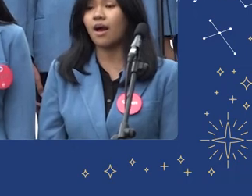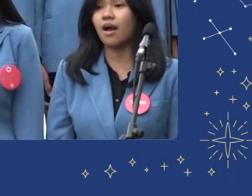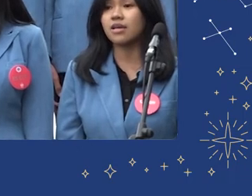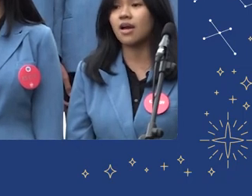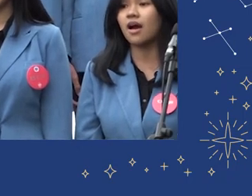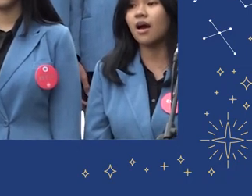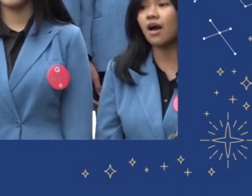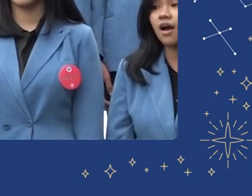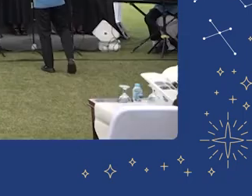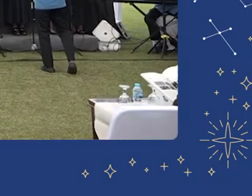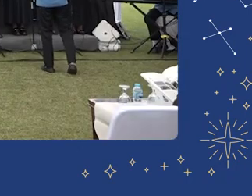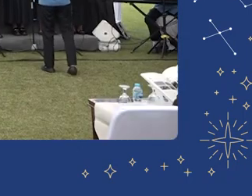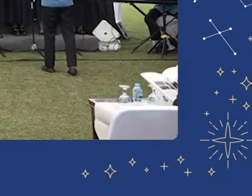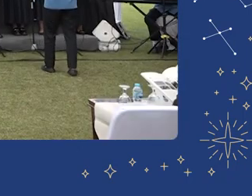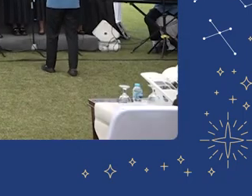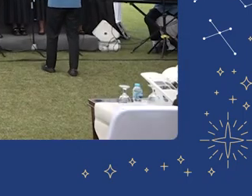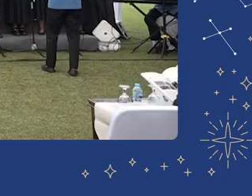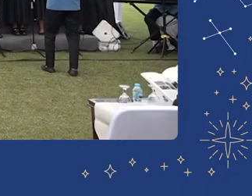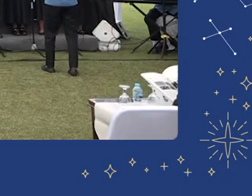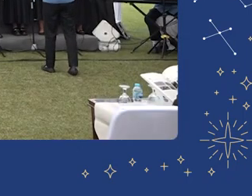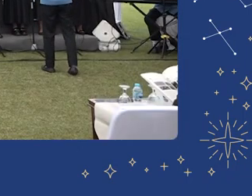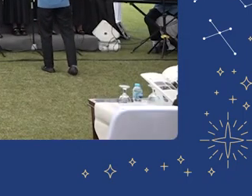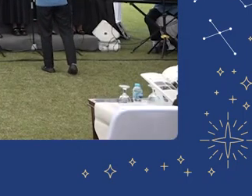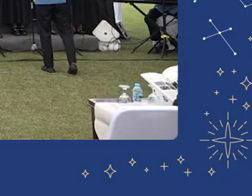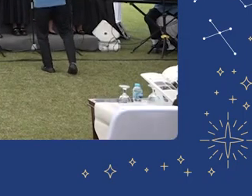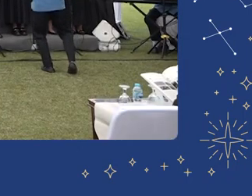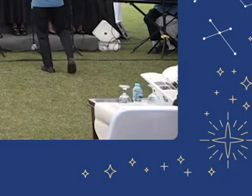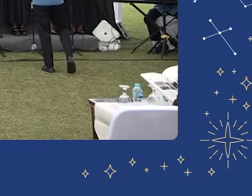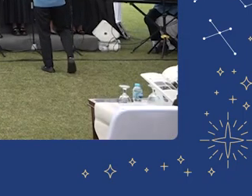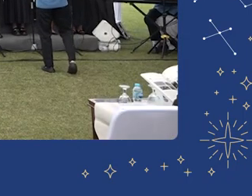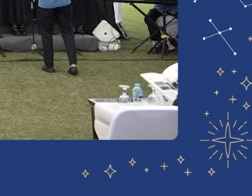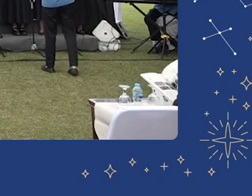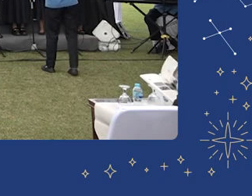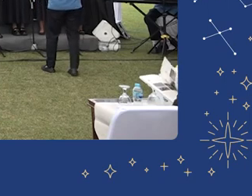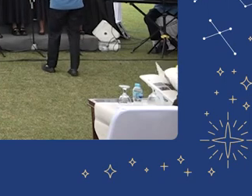bahagia ya kita bahagia bahagia